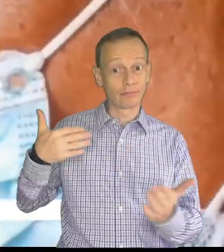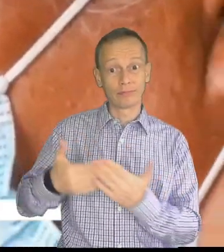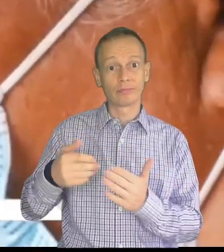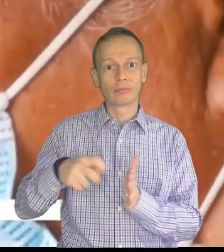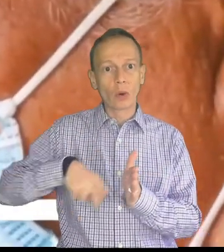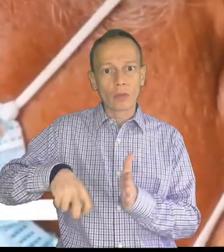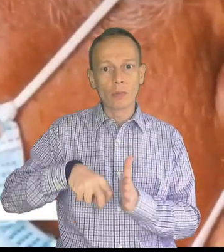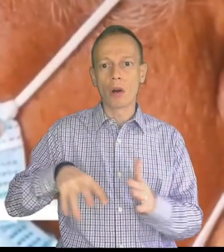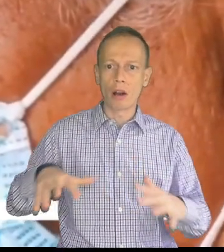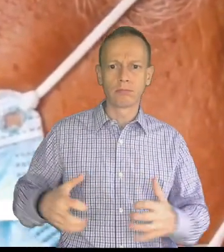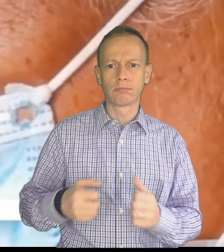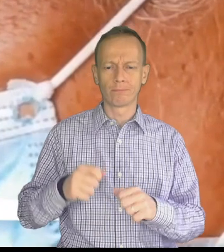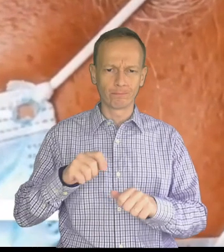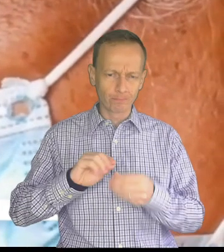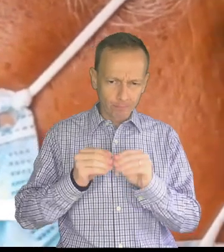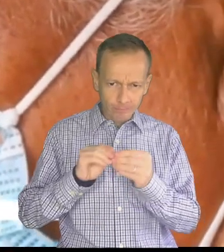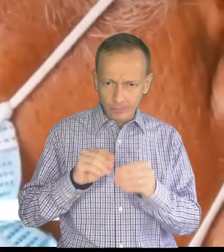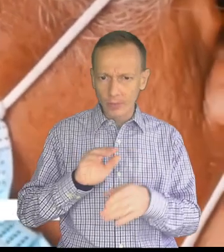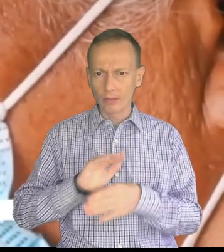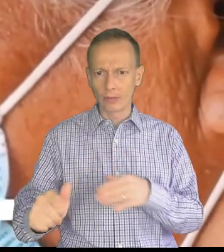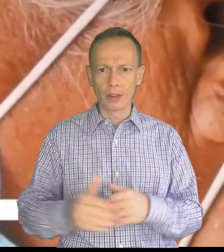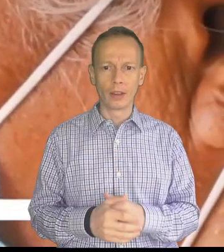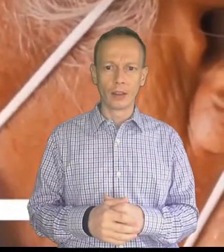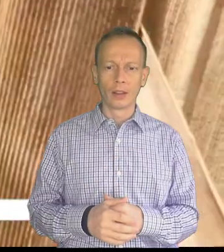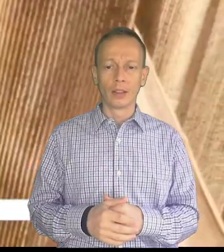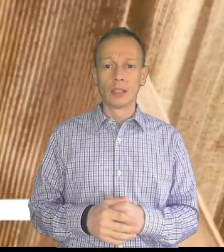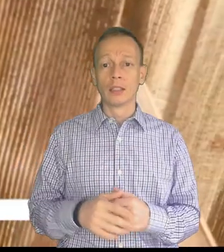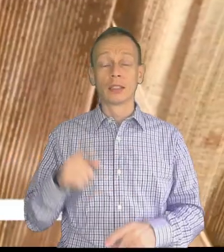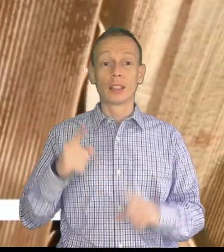faire depuis le confinement, un travail qui demande patience et